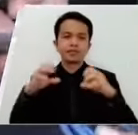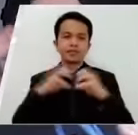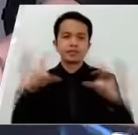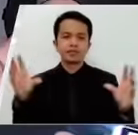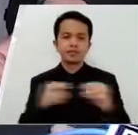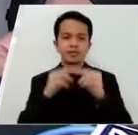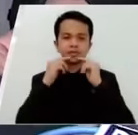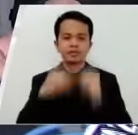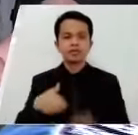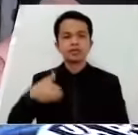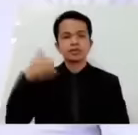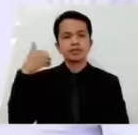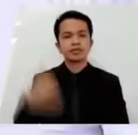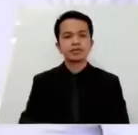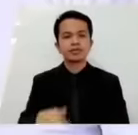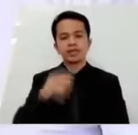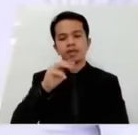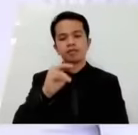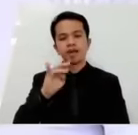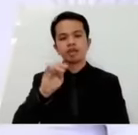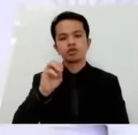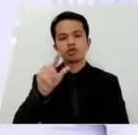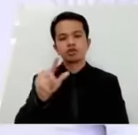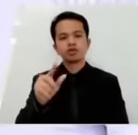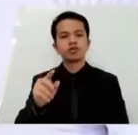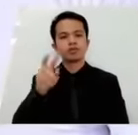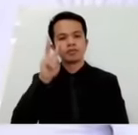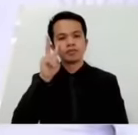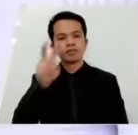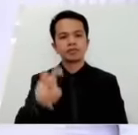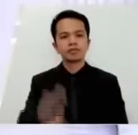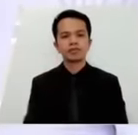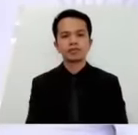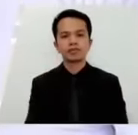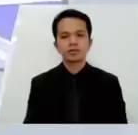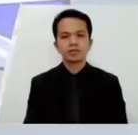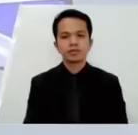News, Marisol Abdurrahman ang inyong saksi.